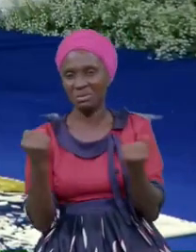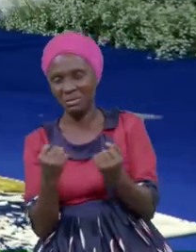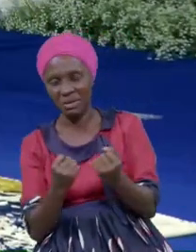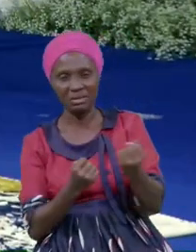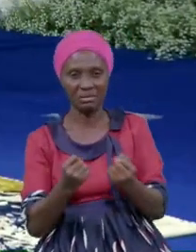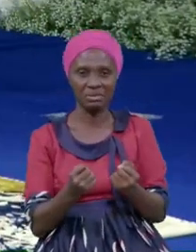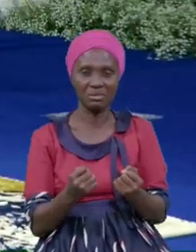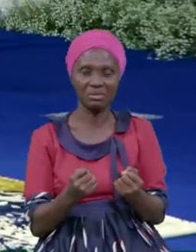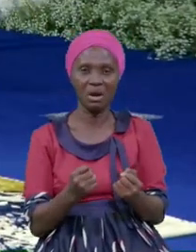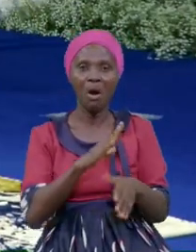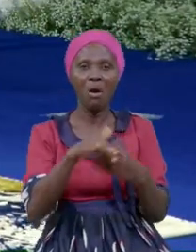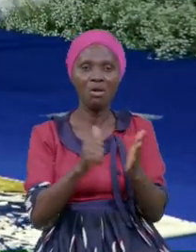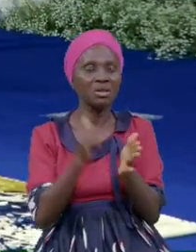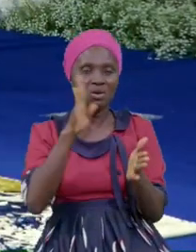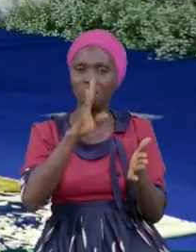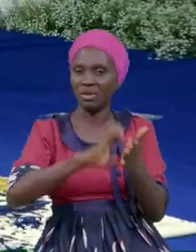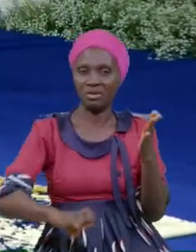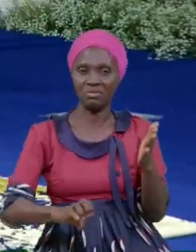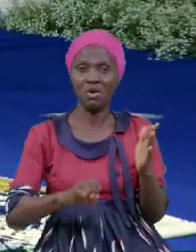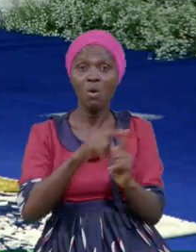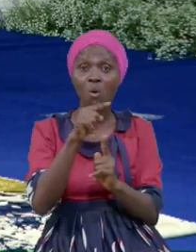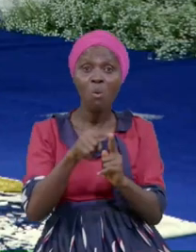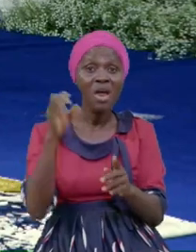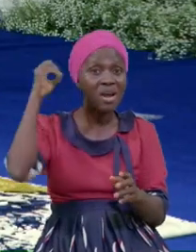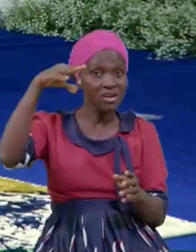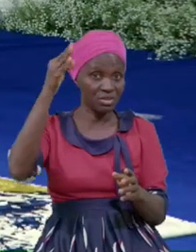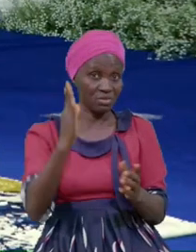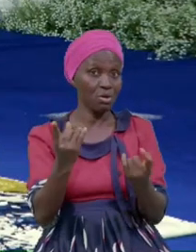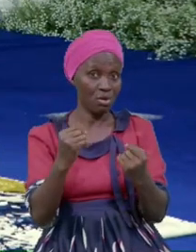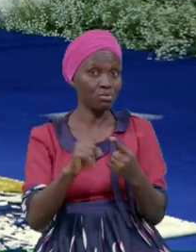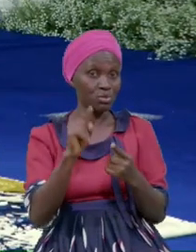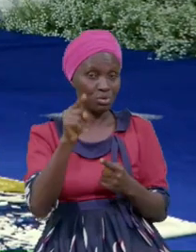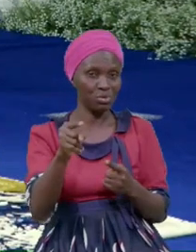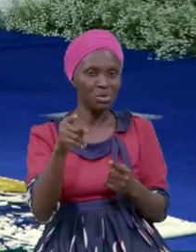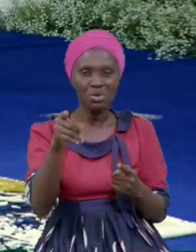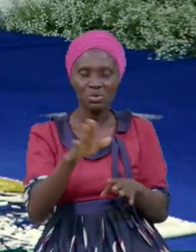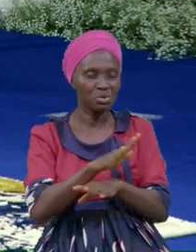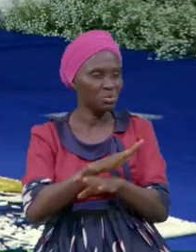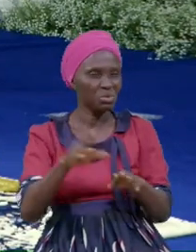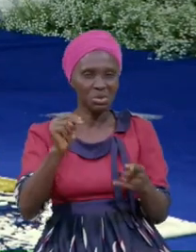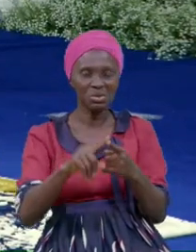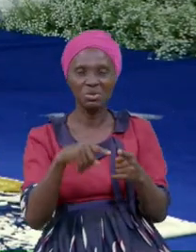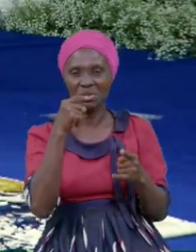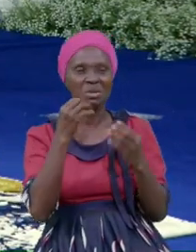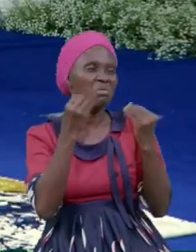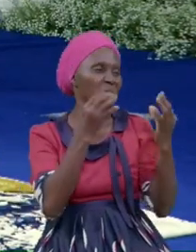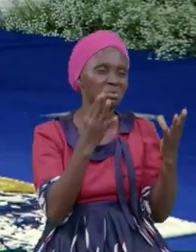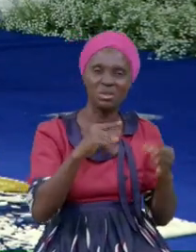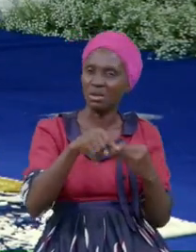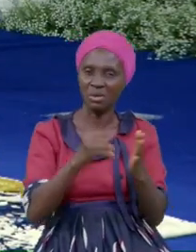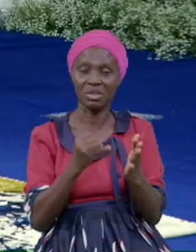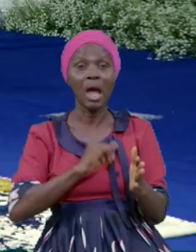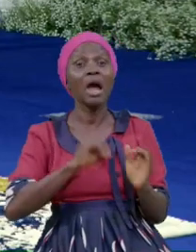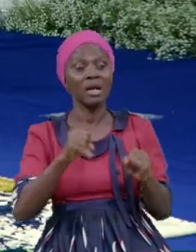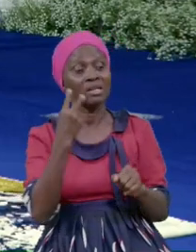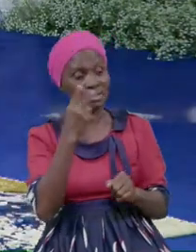la gentillesse. Quand la grâce de Dieu te parvient, tu ne vas pas beaucoup me parler. Je peux la voir et